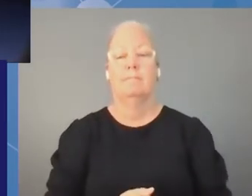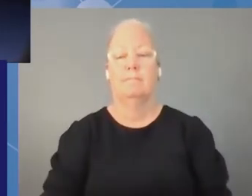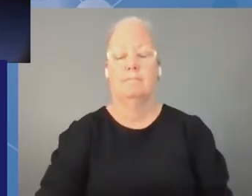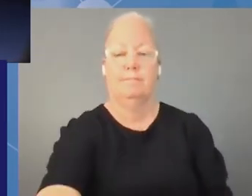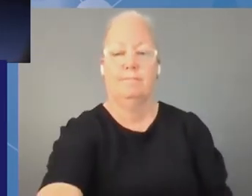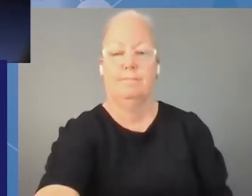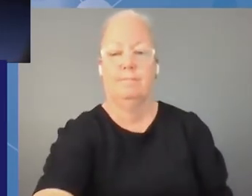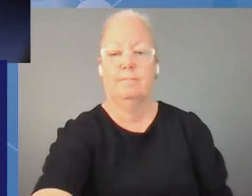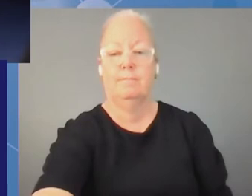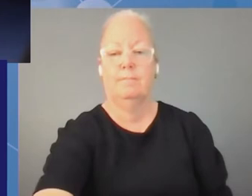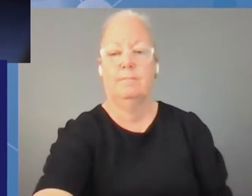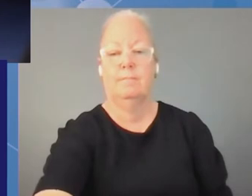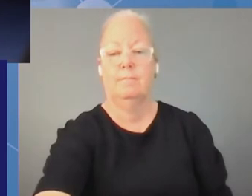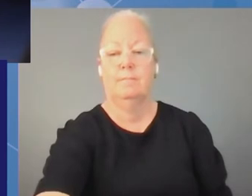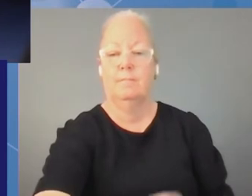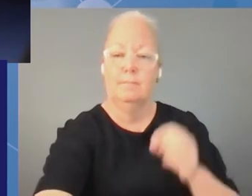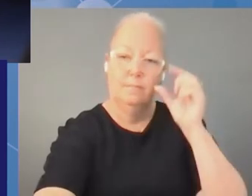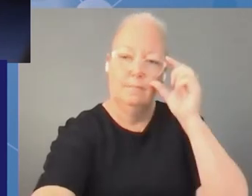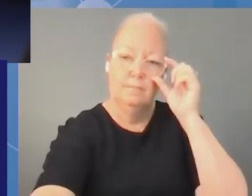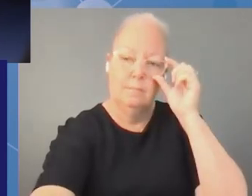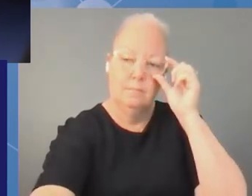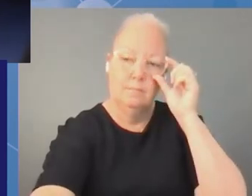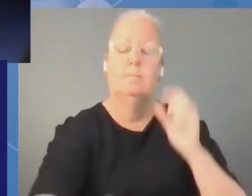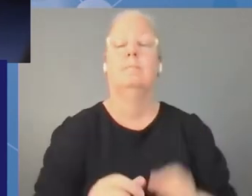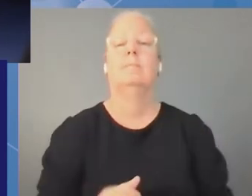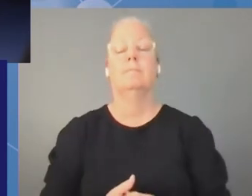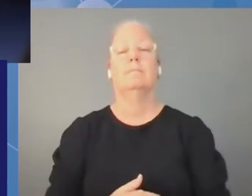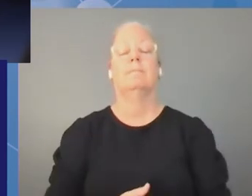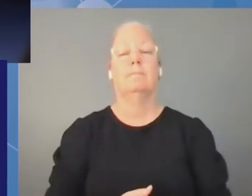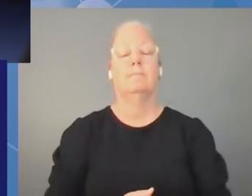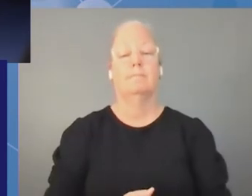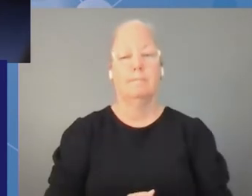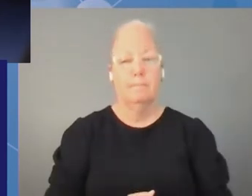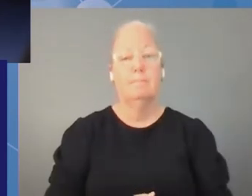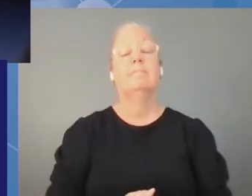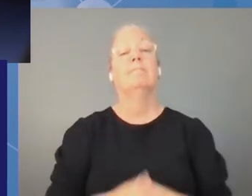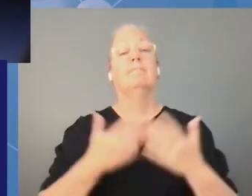非常感谢这座城市组织这么美好的一个会议。